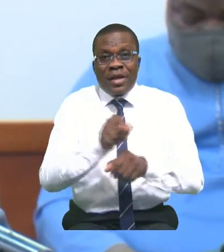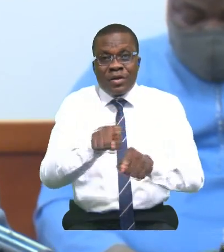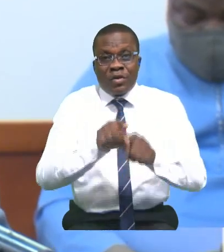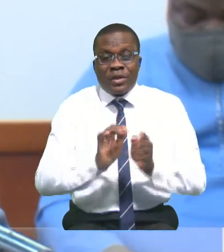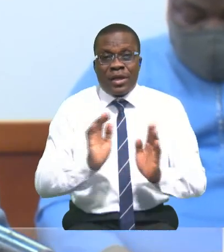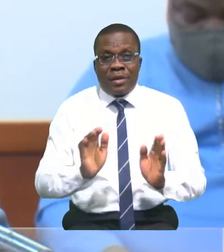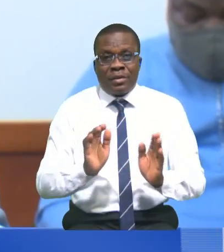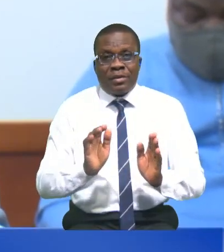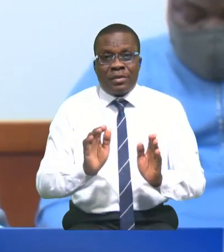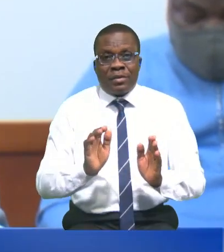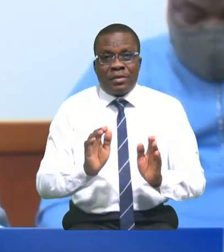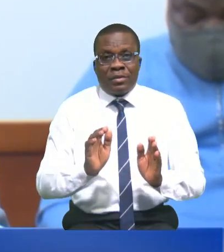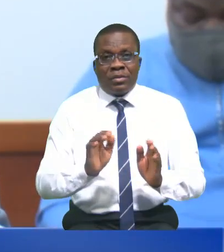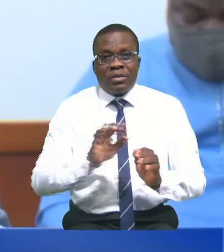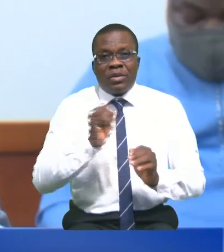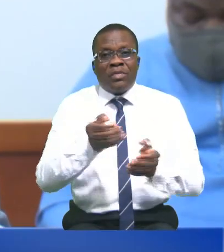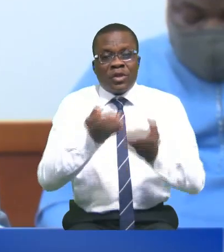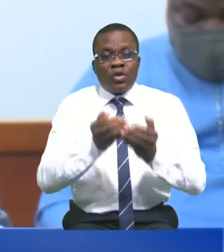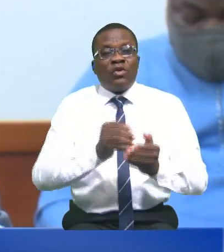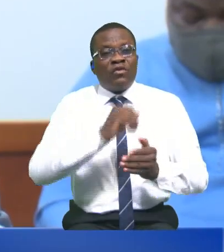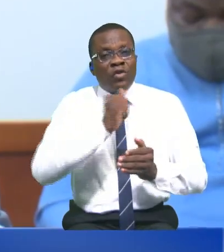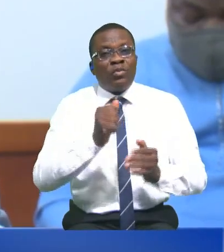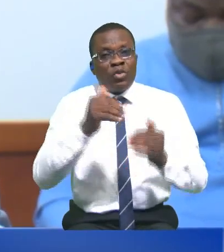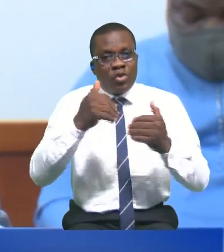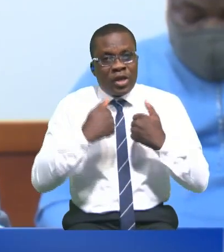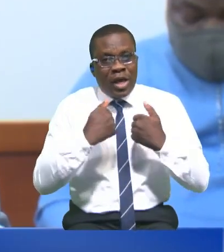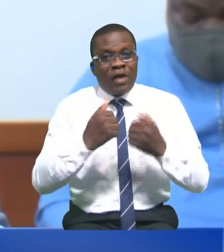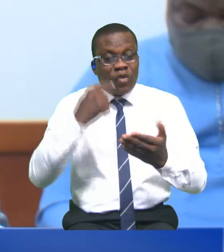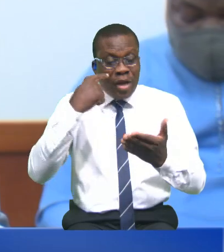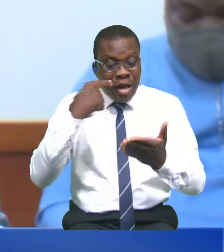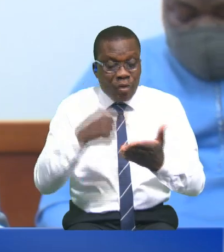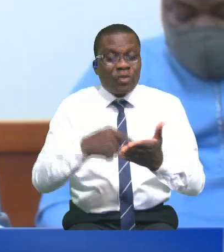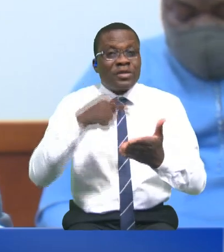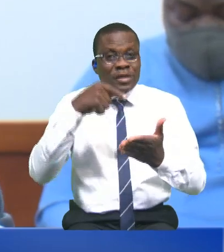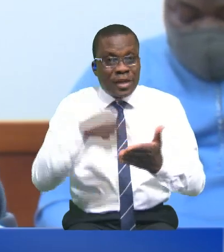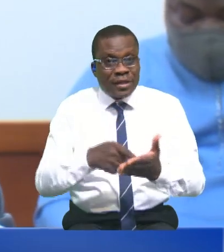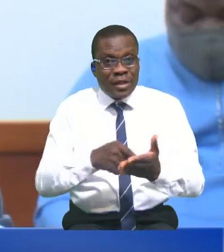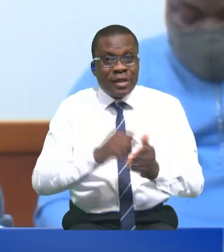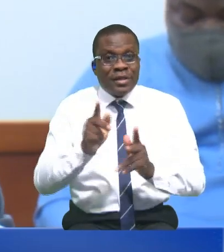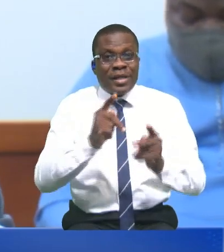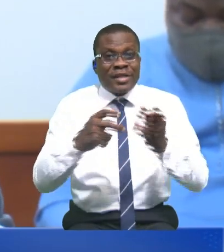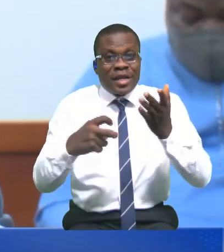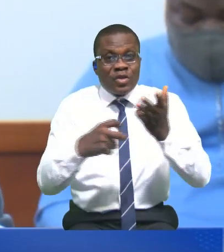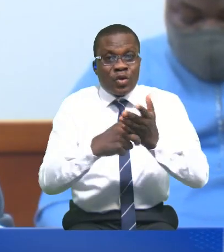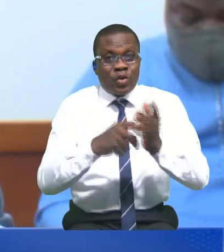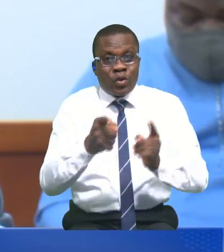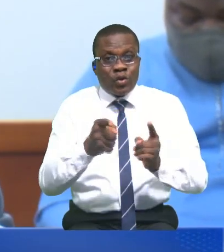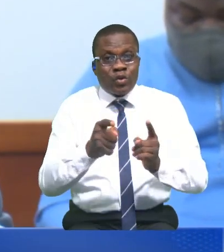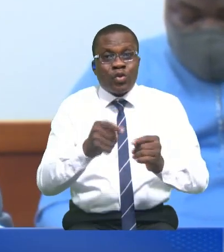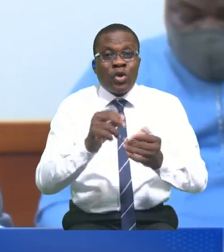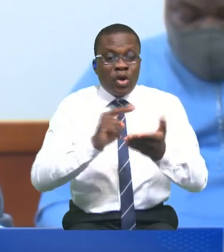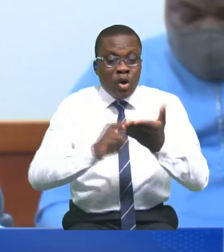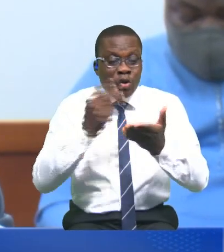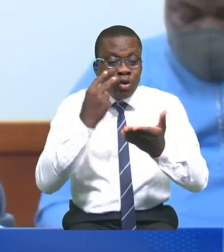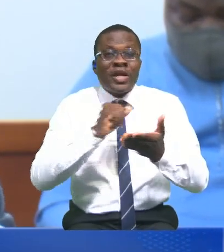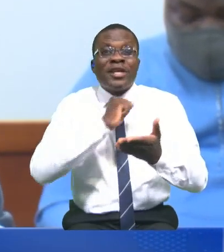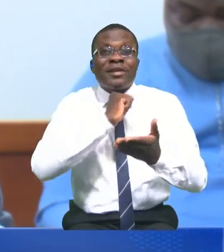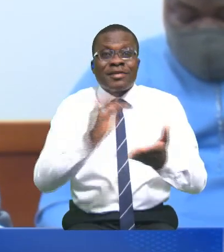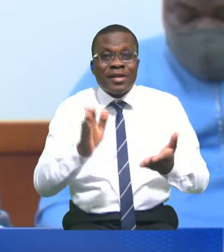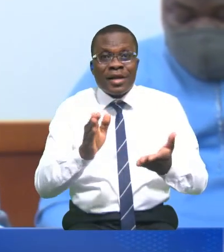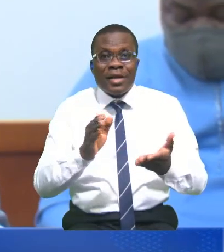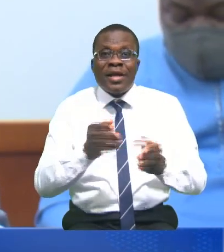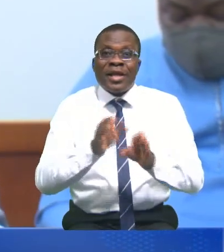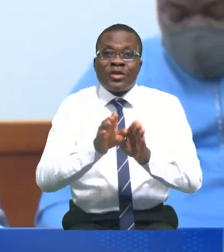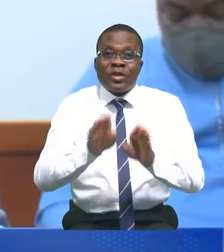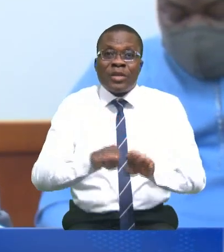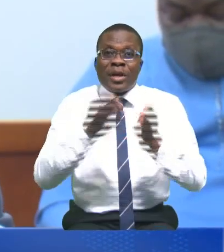double je ne voudrais plus avoir à constater ce genre de reçus quasiment égible qui sont des portes ouvertes à